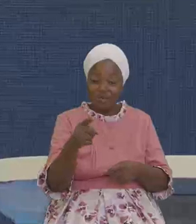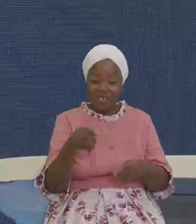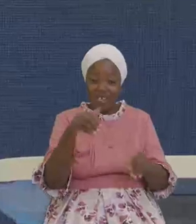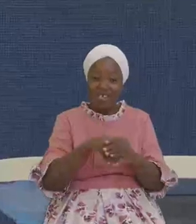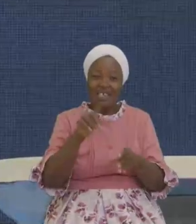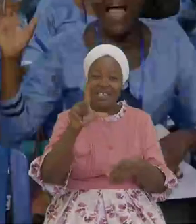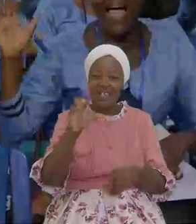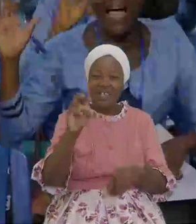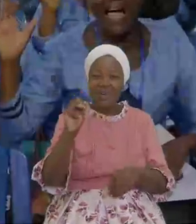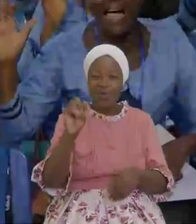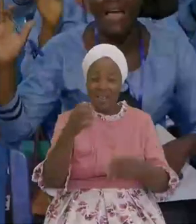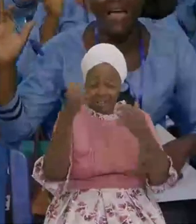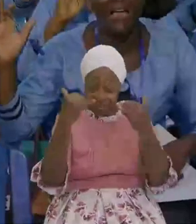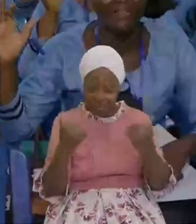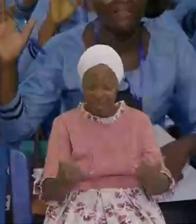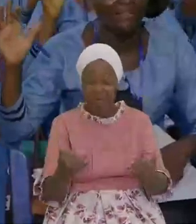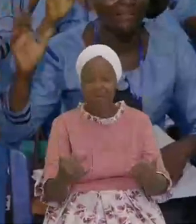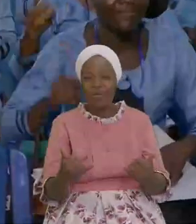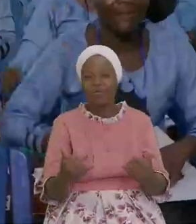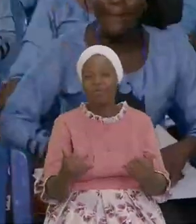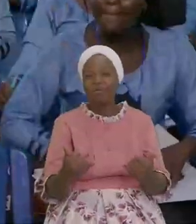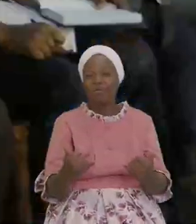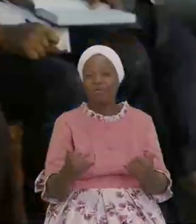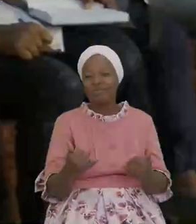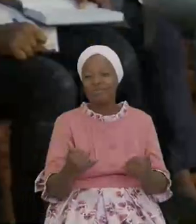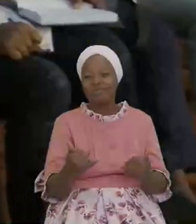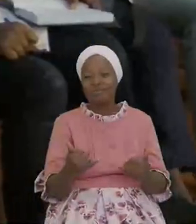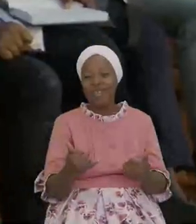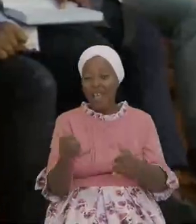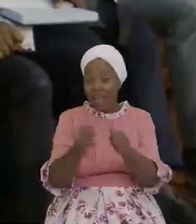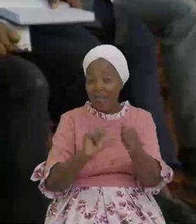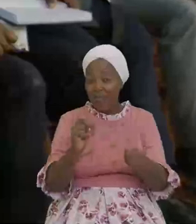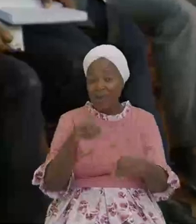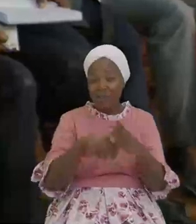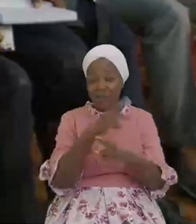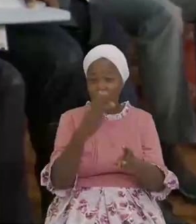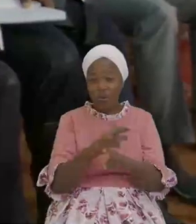Il est venu pour toi à Lomé présentement.